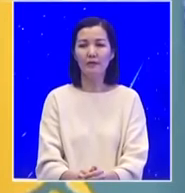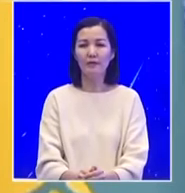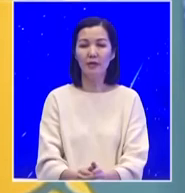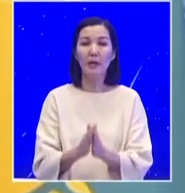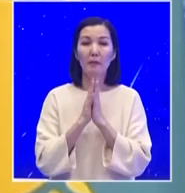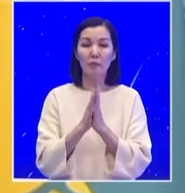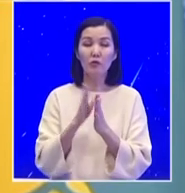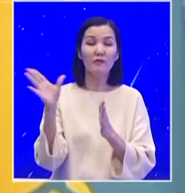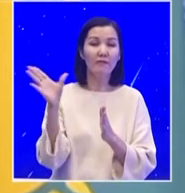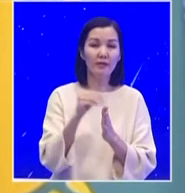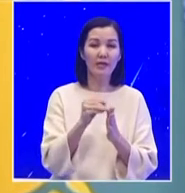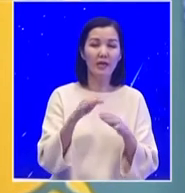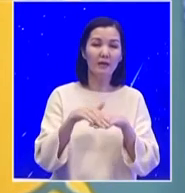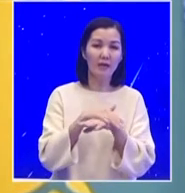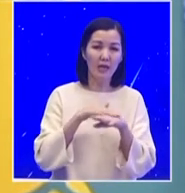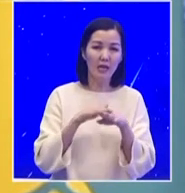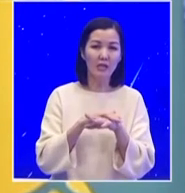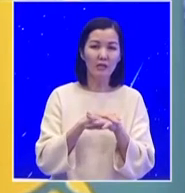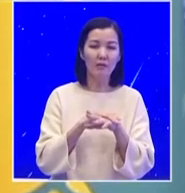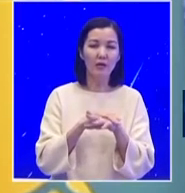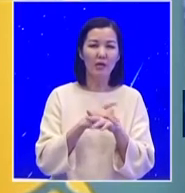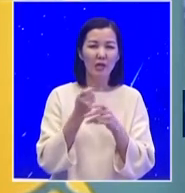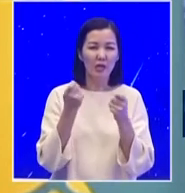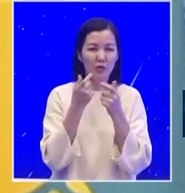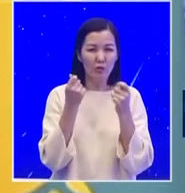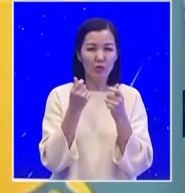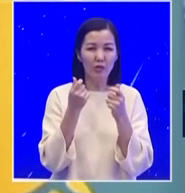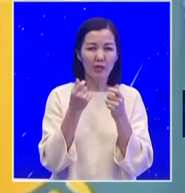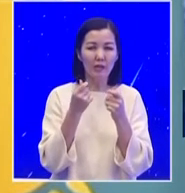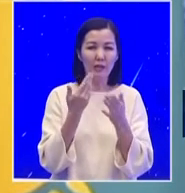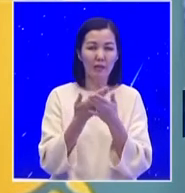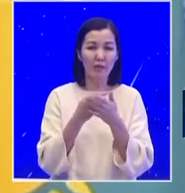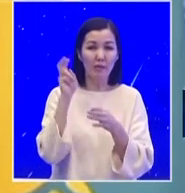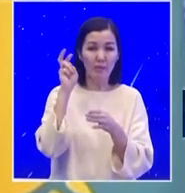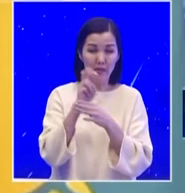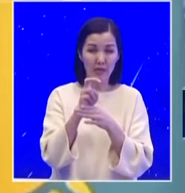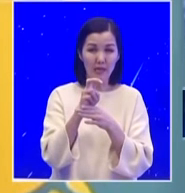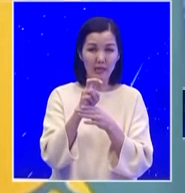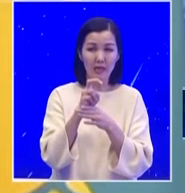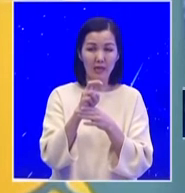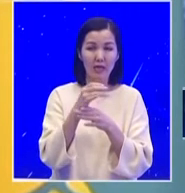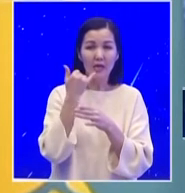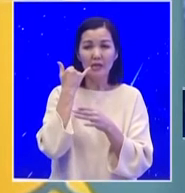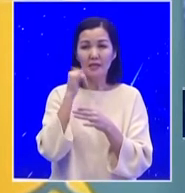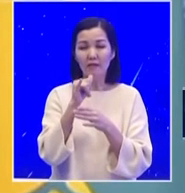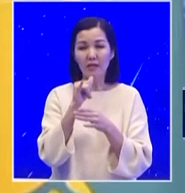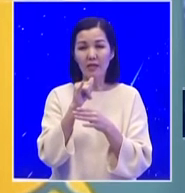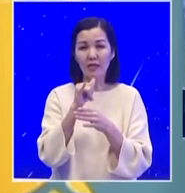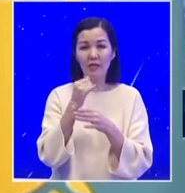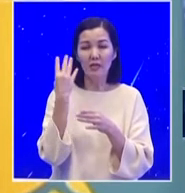Просим всех граждан при малейшем подозрении, если вы прилетели из-за границы, звонить в колл-центр на